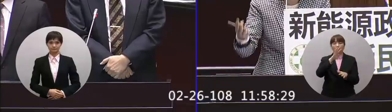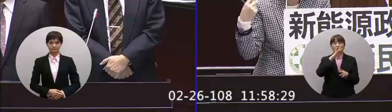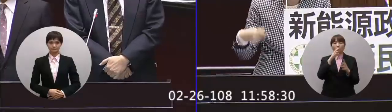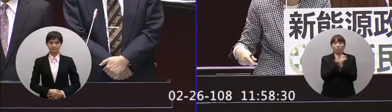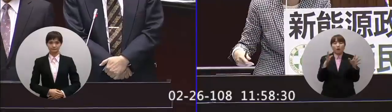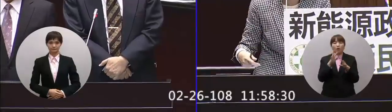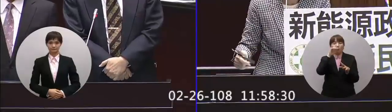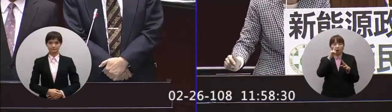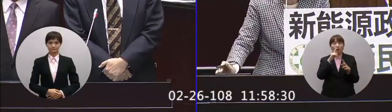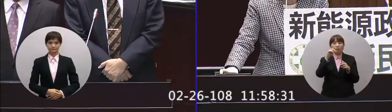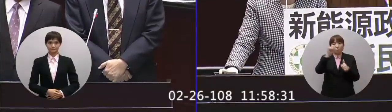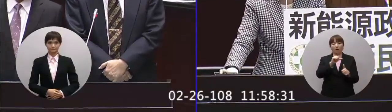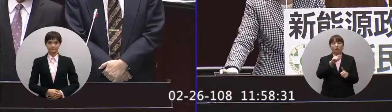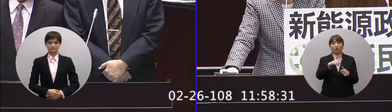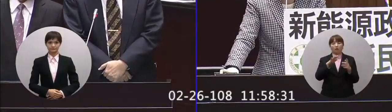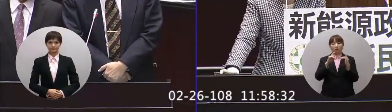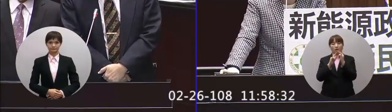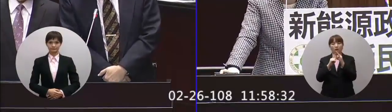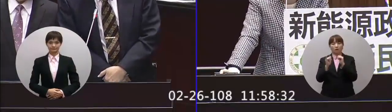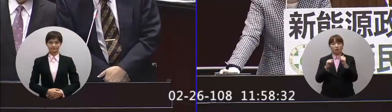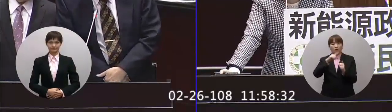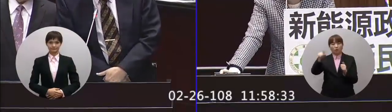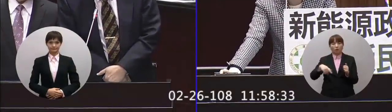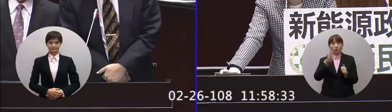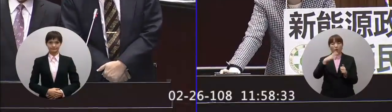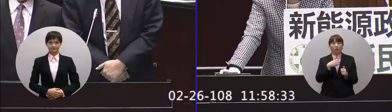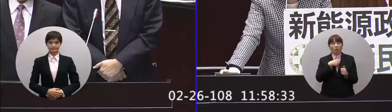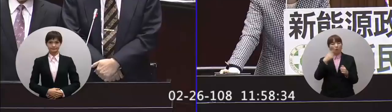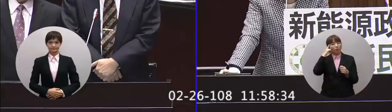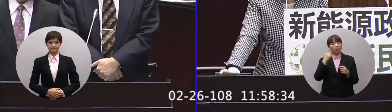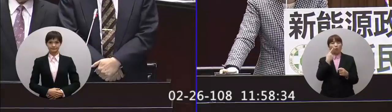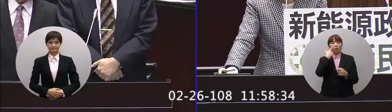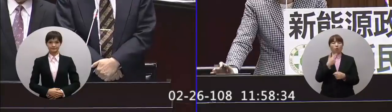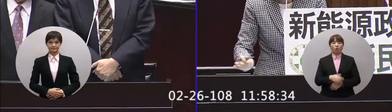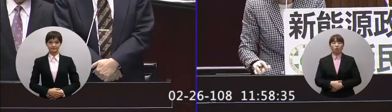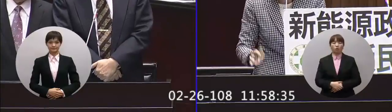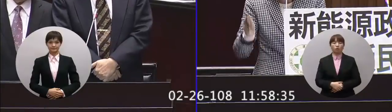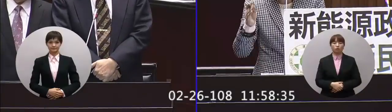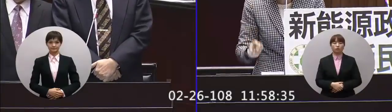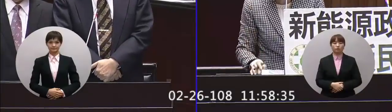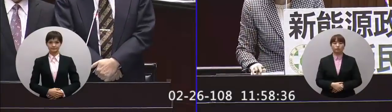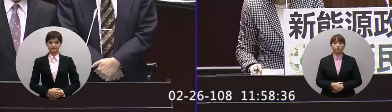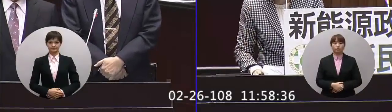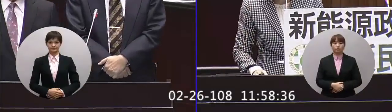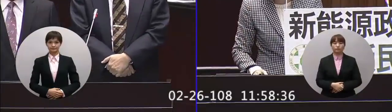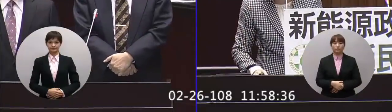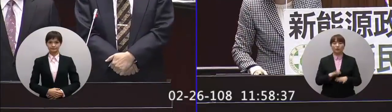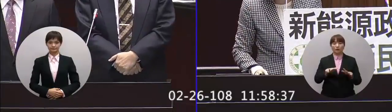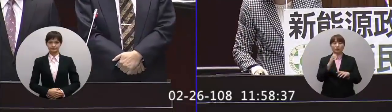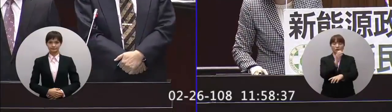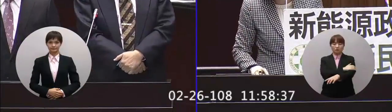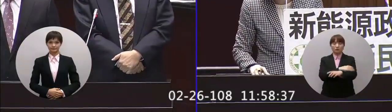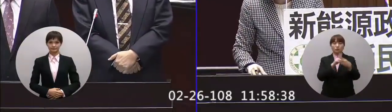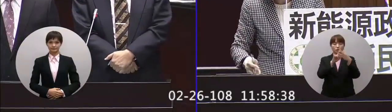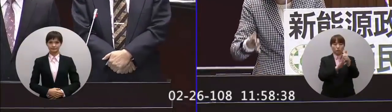心踩到红线500万，这个对人民来讲恐怕也有违比例原则啊。 是， 是不是？好，那既然这个陈明通主